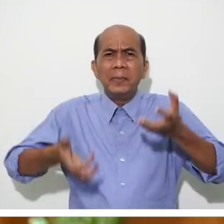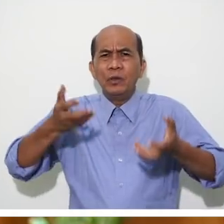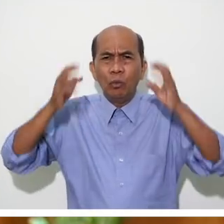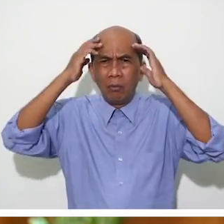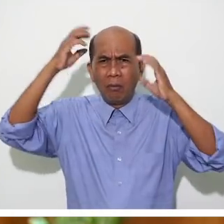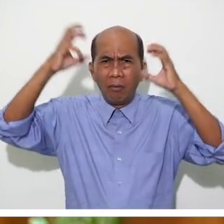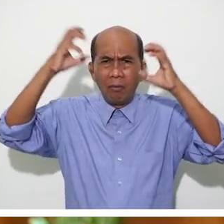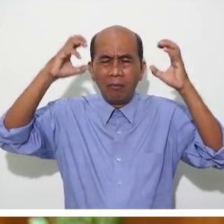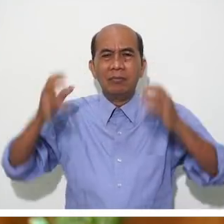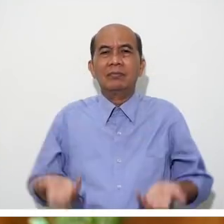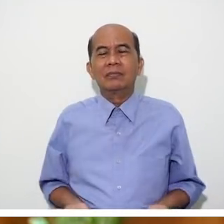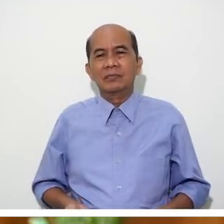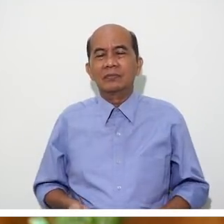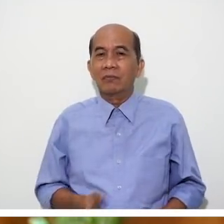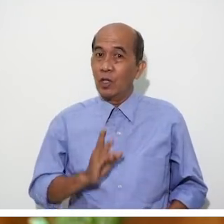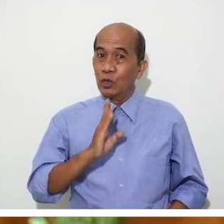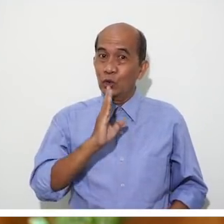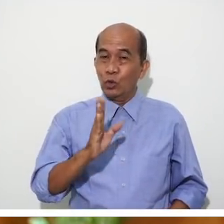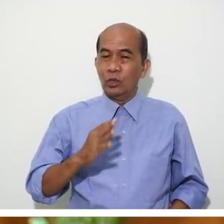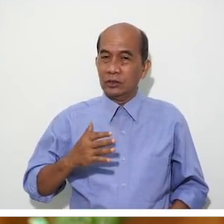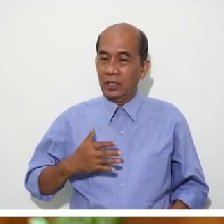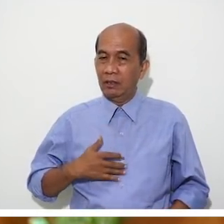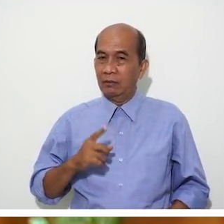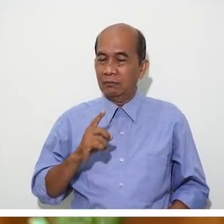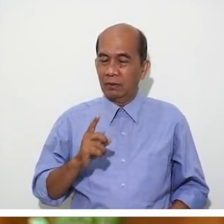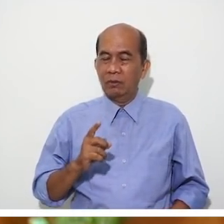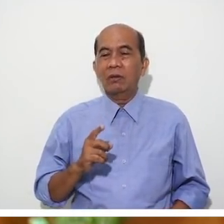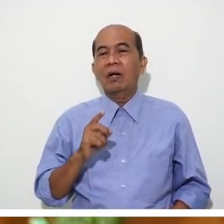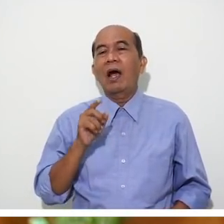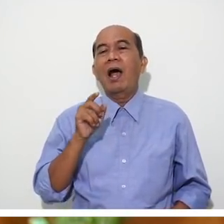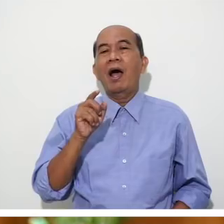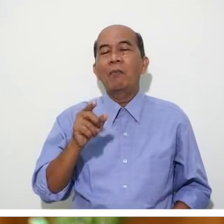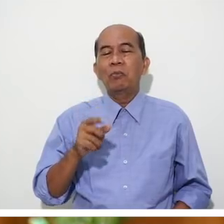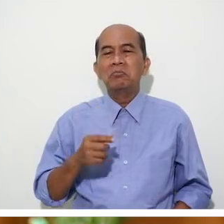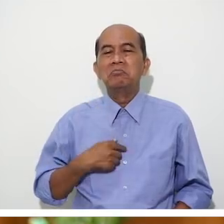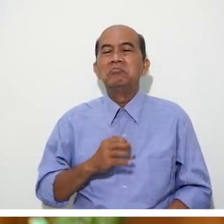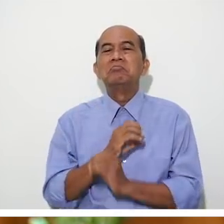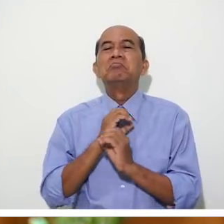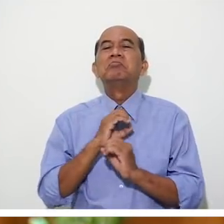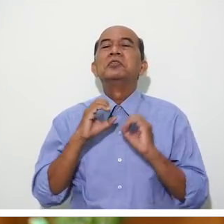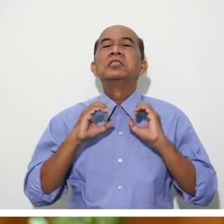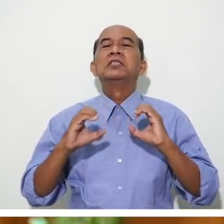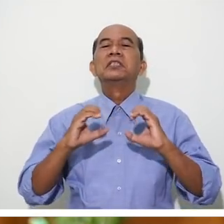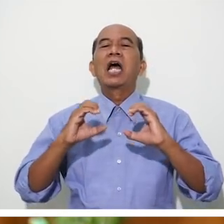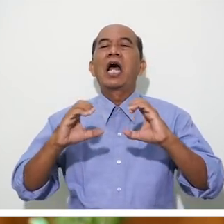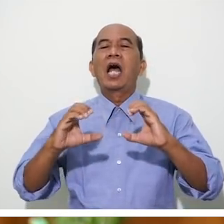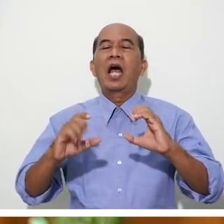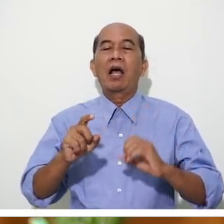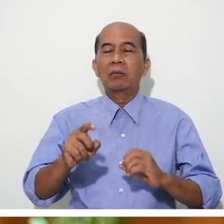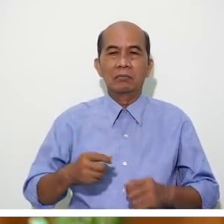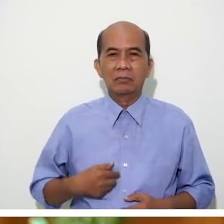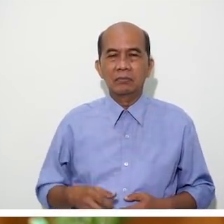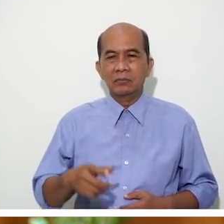itu. Dan sungguh saya tahu kamu adalah pasanganku yang paling saya cintai. Bisakah kamu terima saya